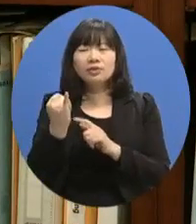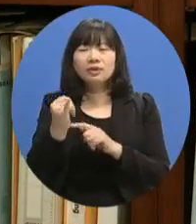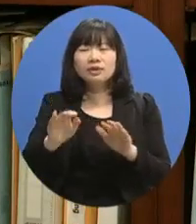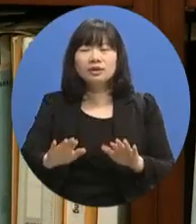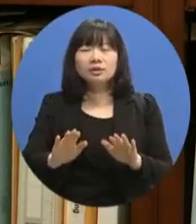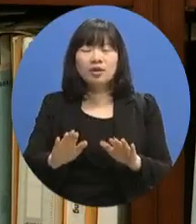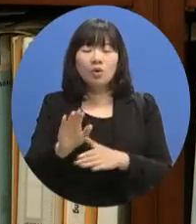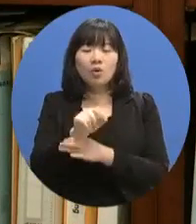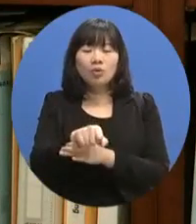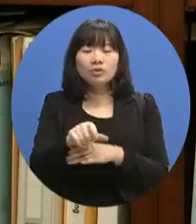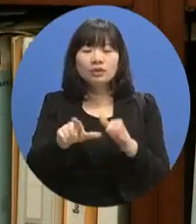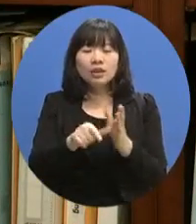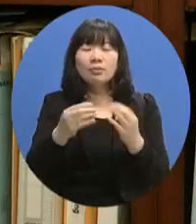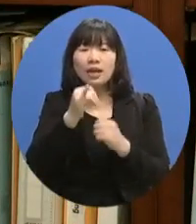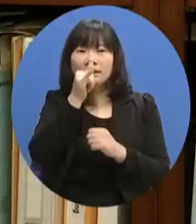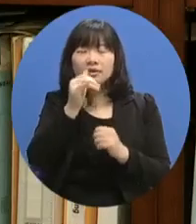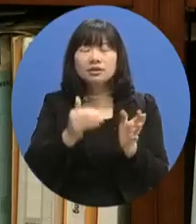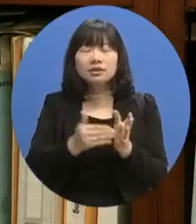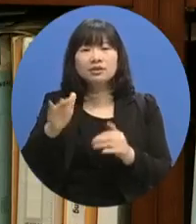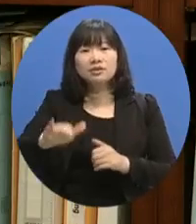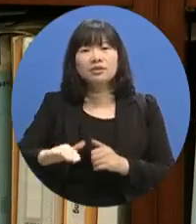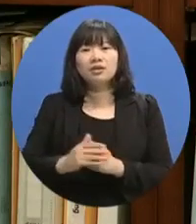이제 허용적인 경우가 많은데요.